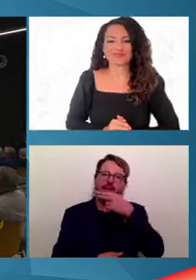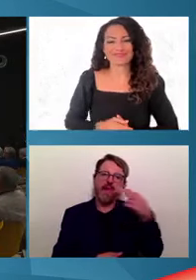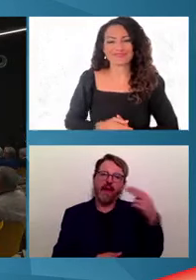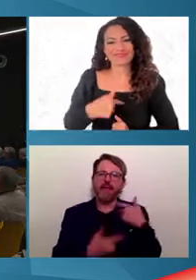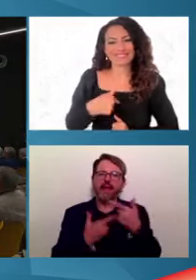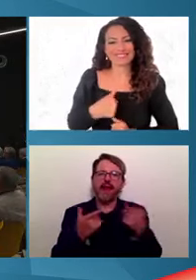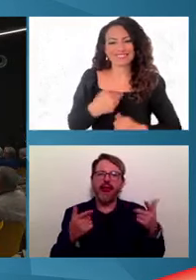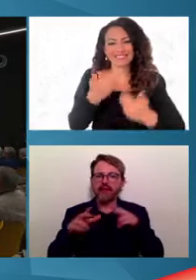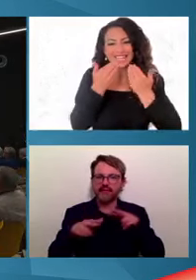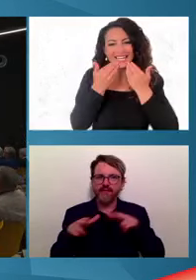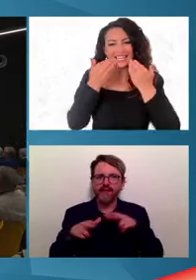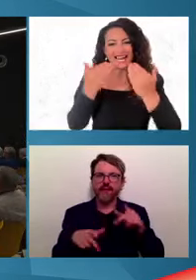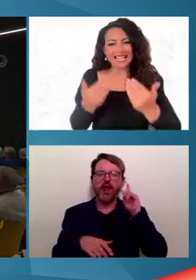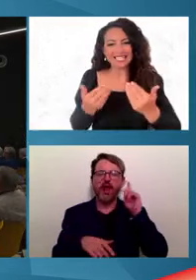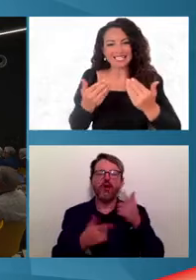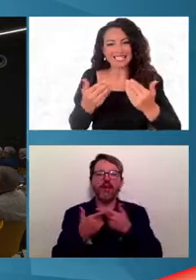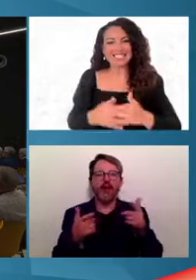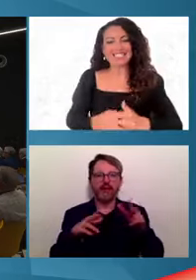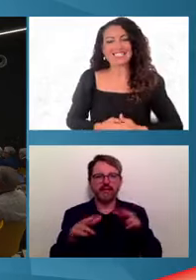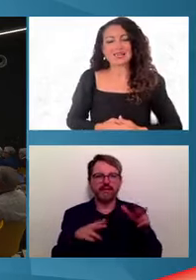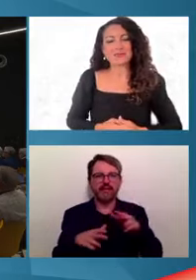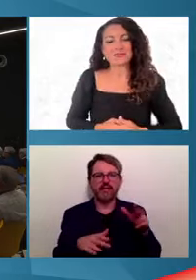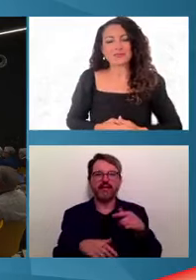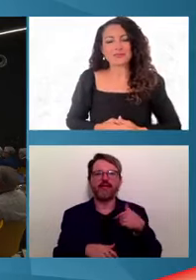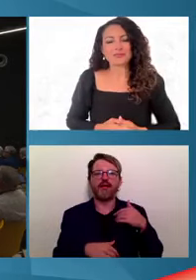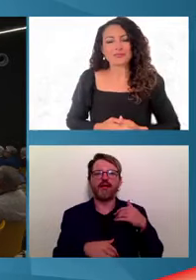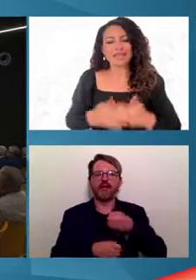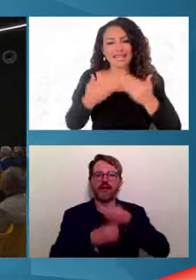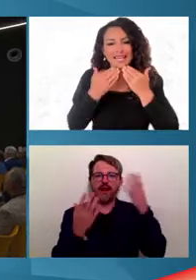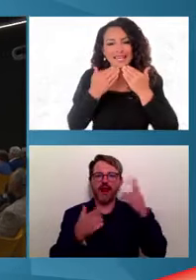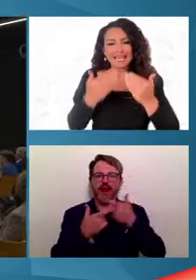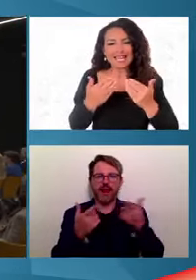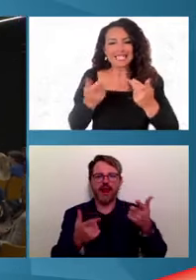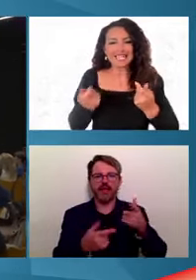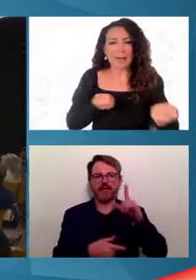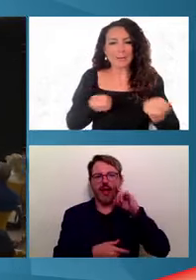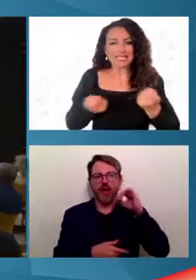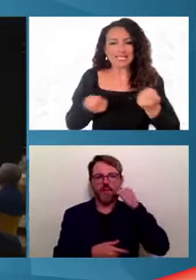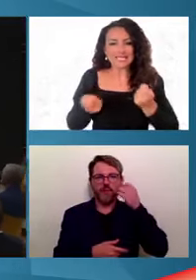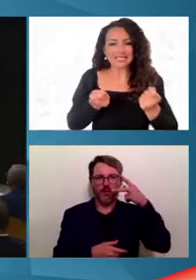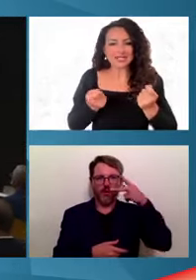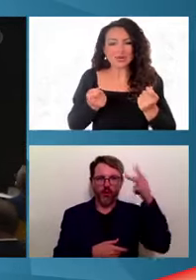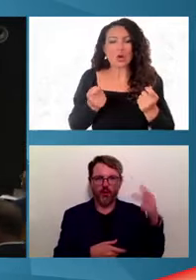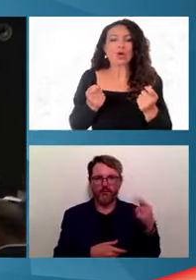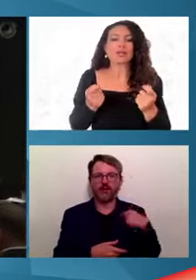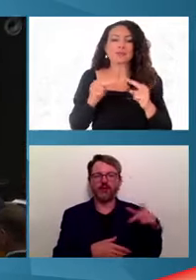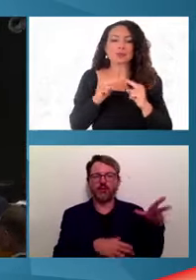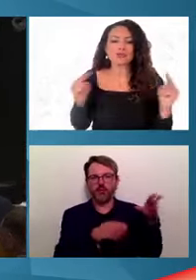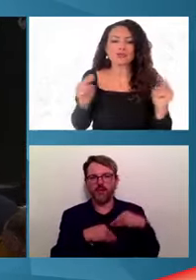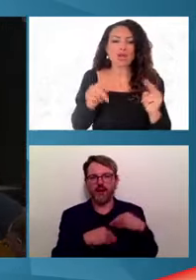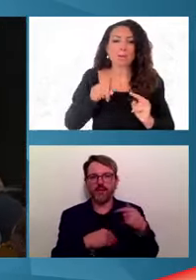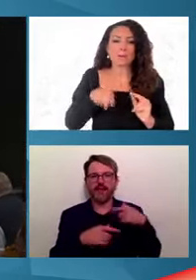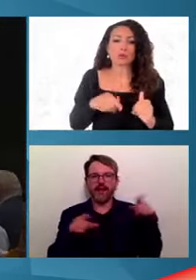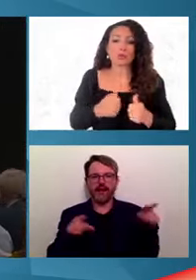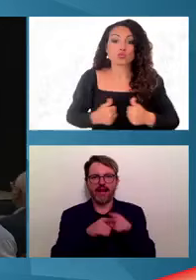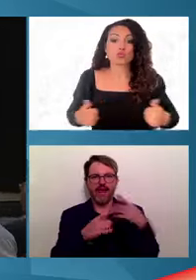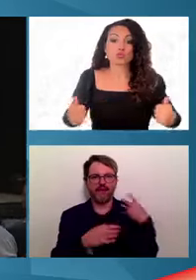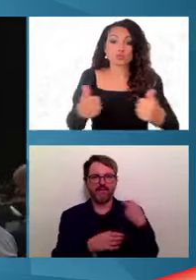Landesverwaltung, auch der Landesregierung, das wird dann aber natürlich Landeshauptmann Arno Kompatscher übernehmen, an den ich gleich wieder für